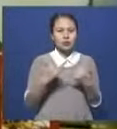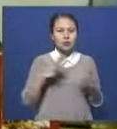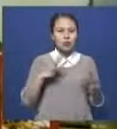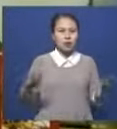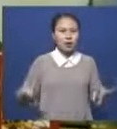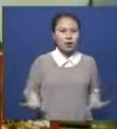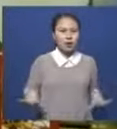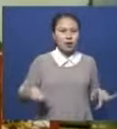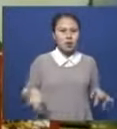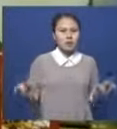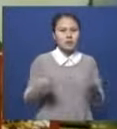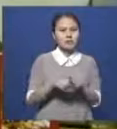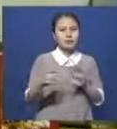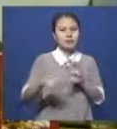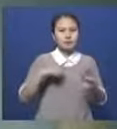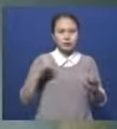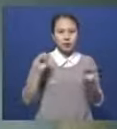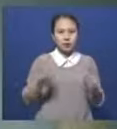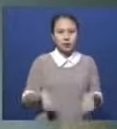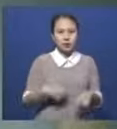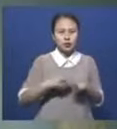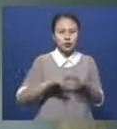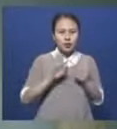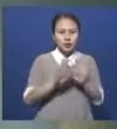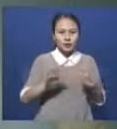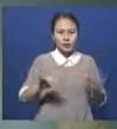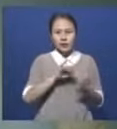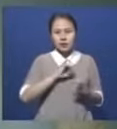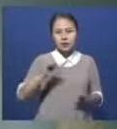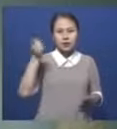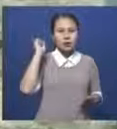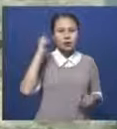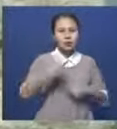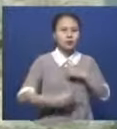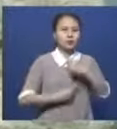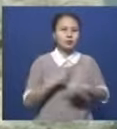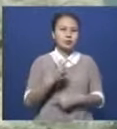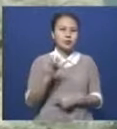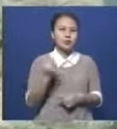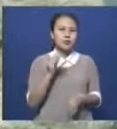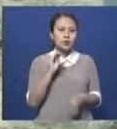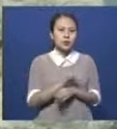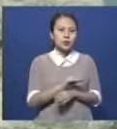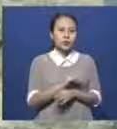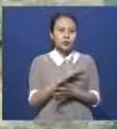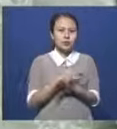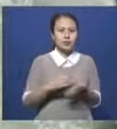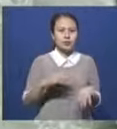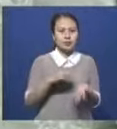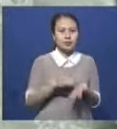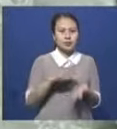қылы тартылатын ысқышқа қарабаға айтуға болады. Мұражайда сан ғасырлық мәдени мұрамыздың тағы бір жәдігері түп нұсқа